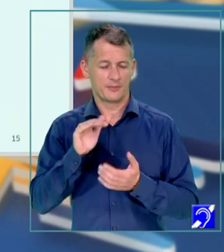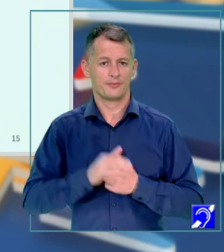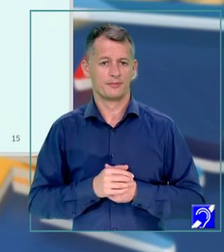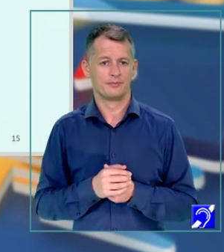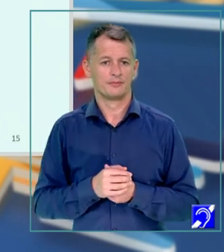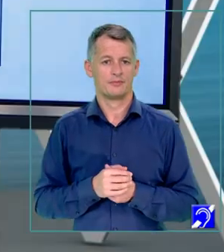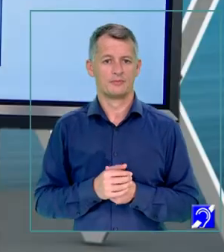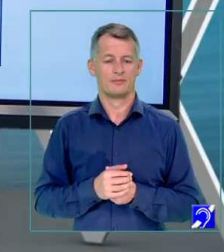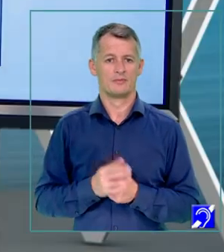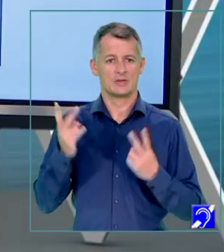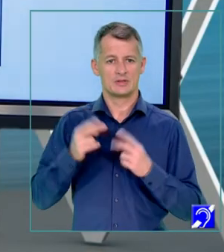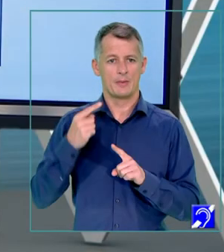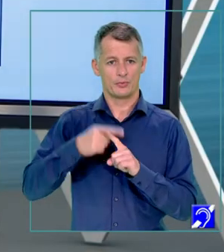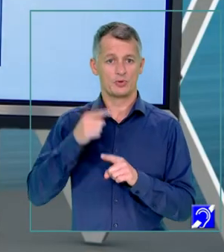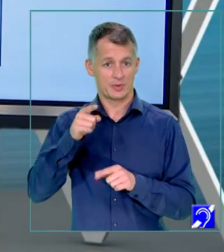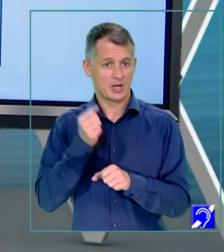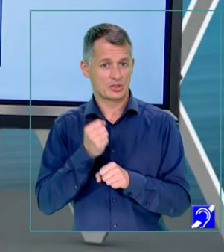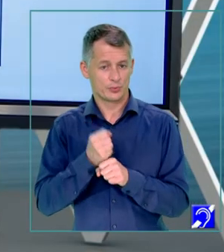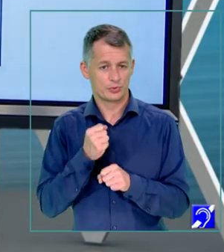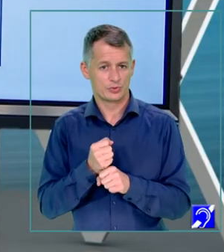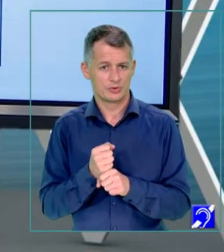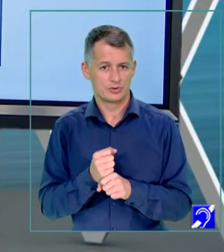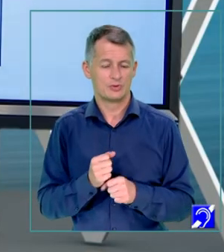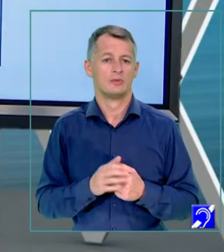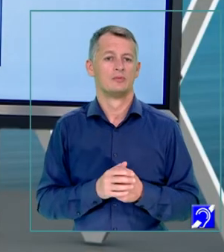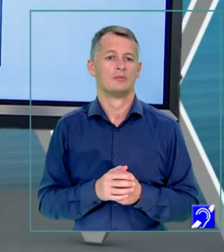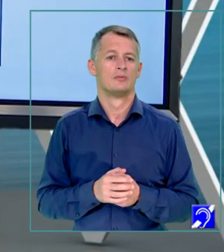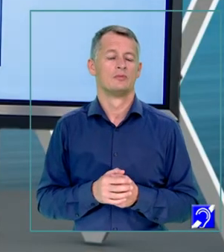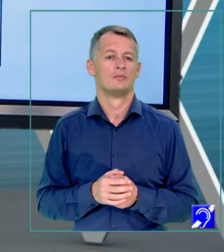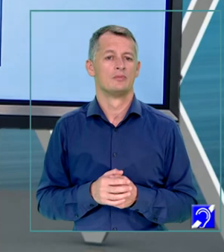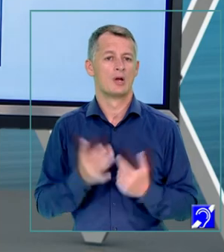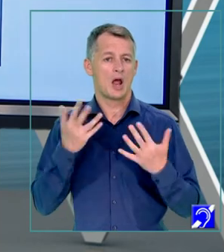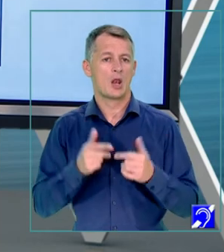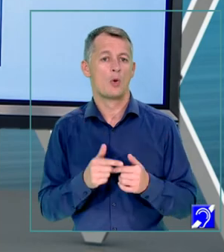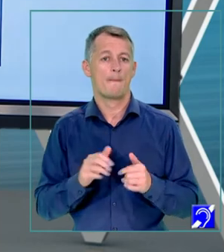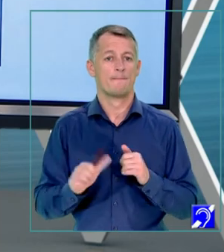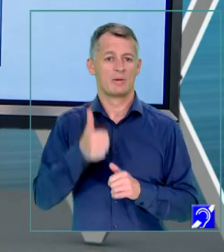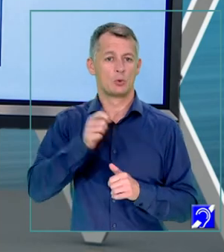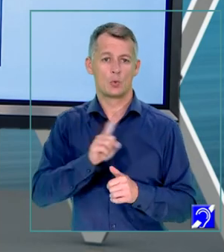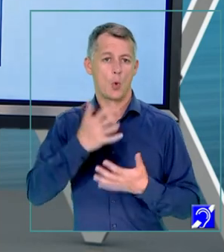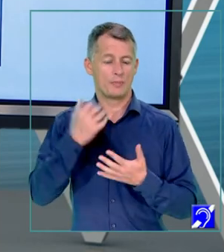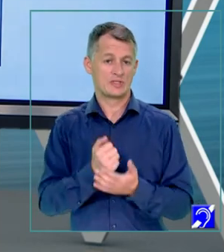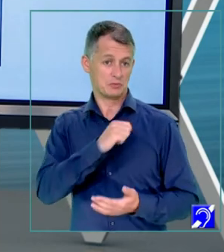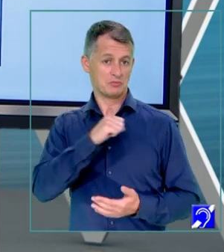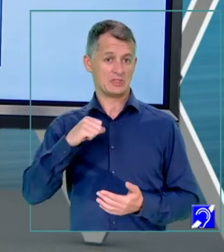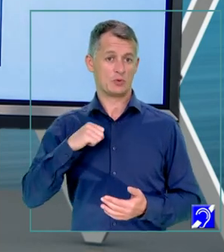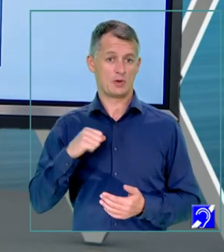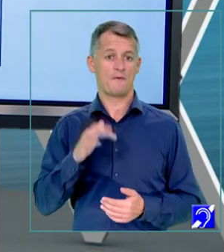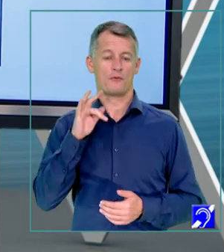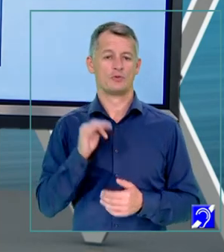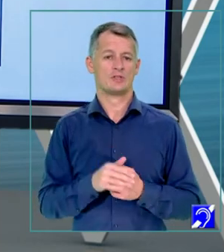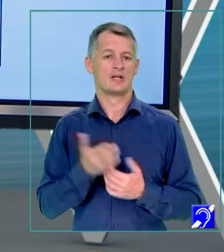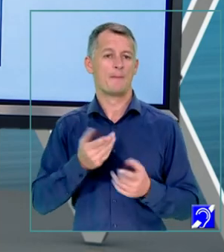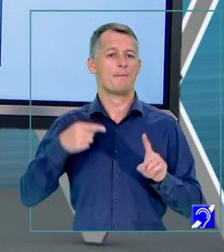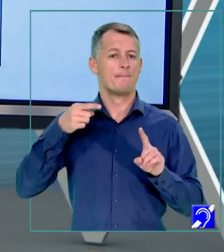plus că prin operația aceasta de anti derivare sau de calcul a primitivelor nu obținem o singură funcție Care este primitivă a funcției